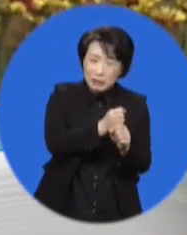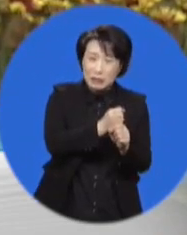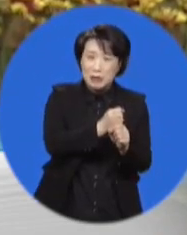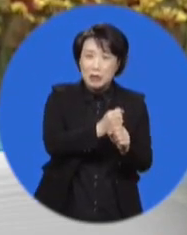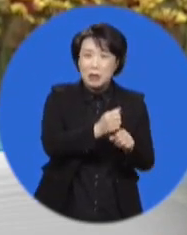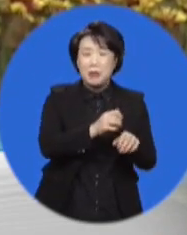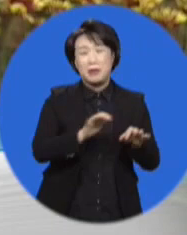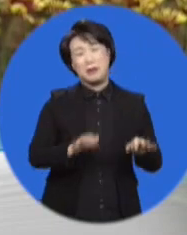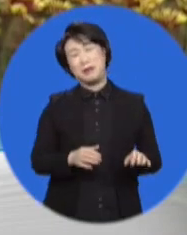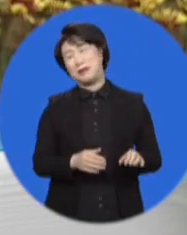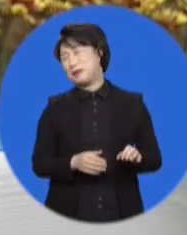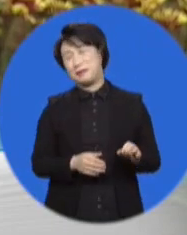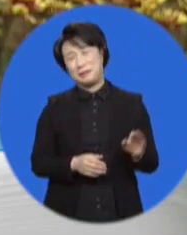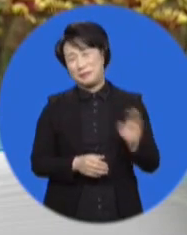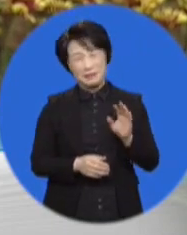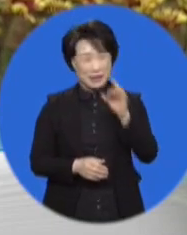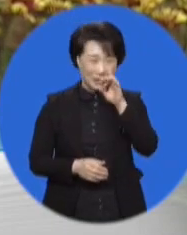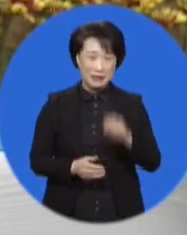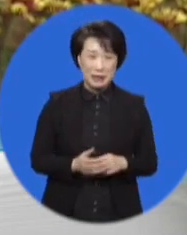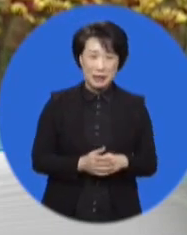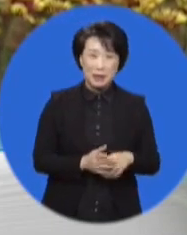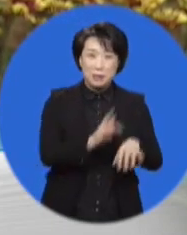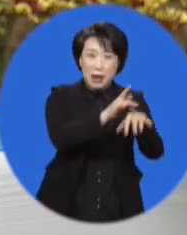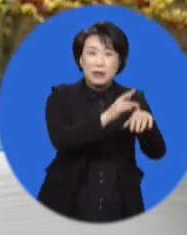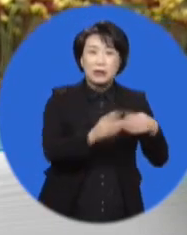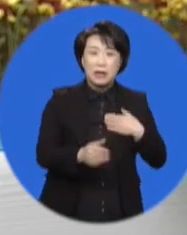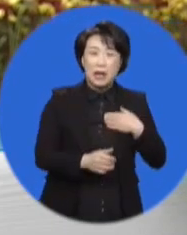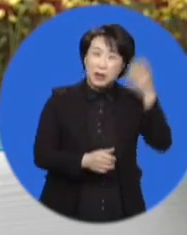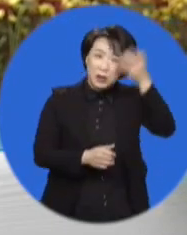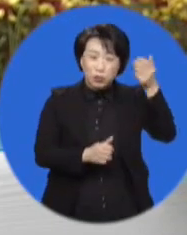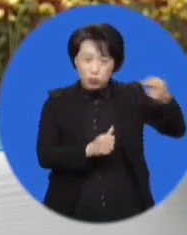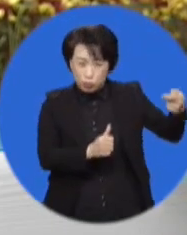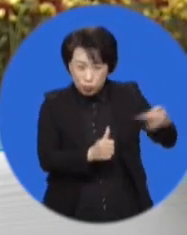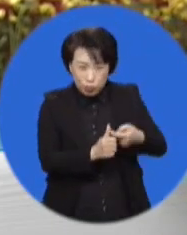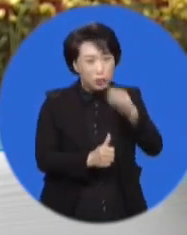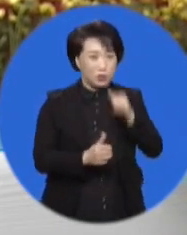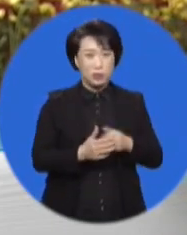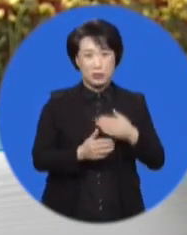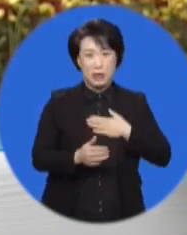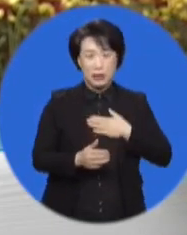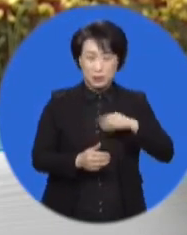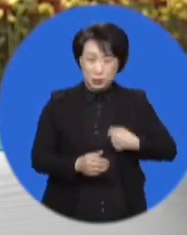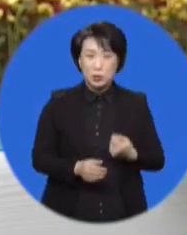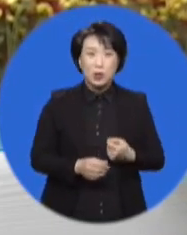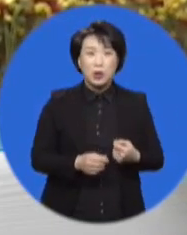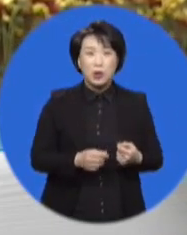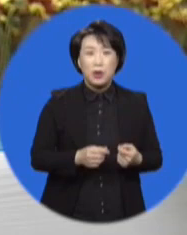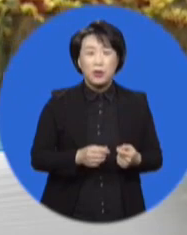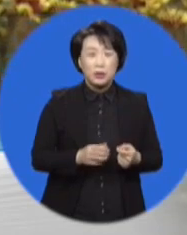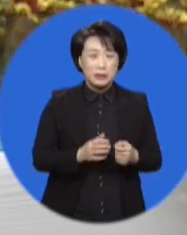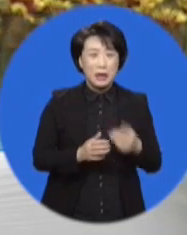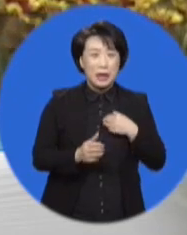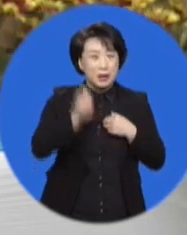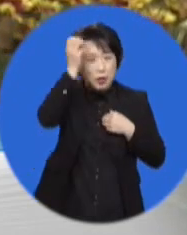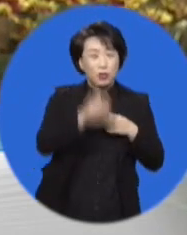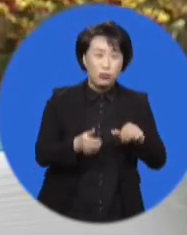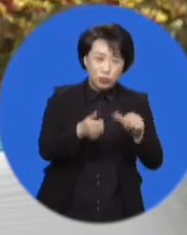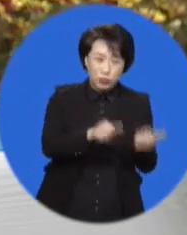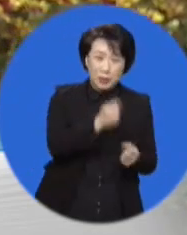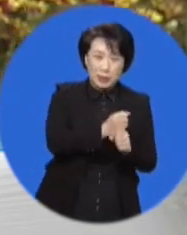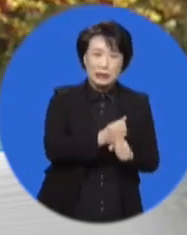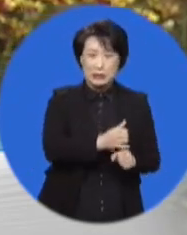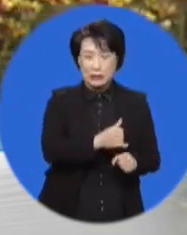정말로 마귀는 여러분을 죽이는 타살자요. 여러분 스스로 자충해서 죽는 자살자가 돼서는 결코 안